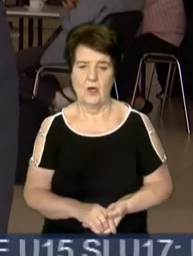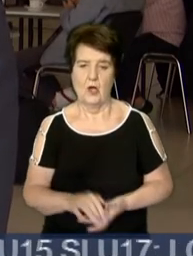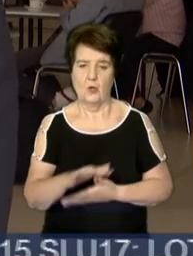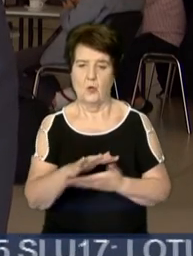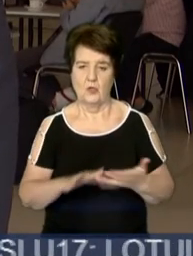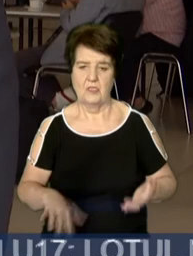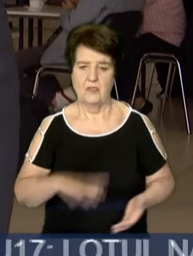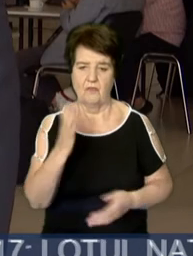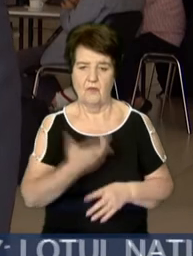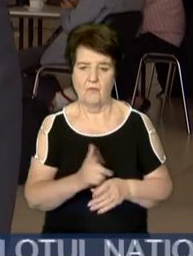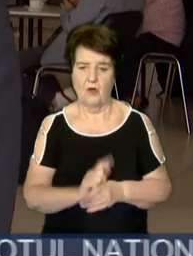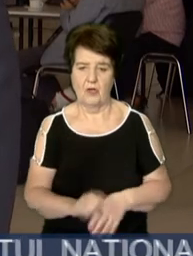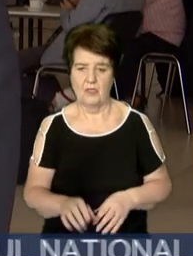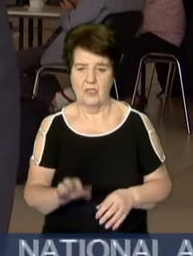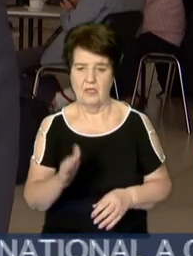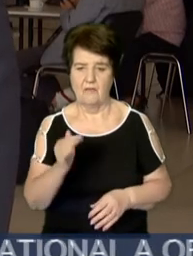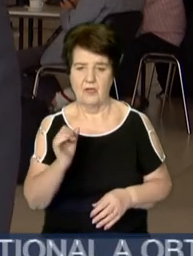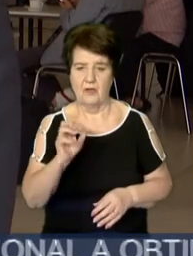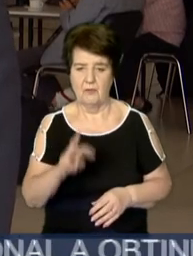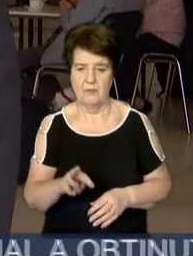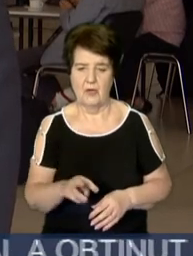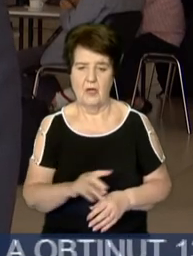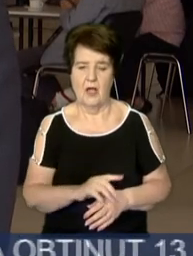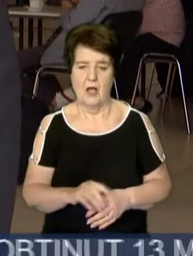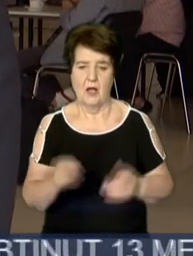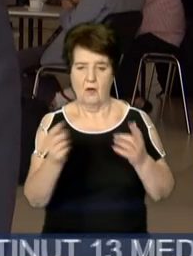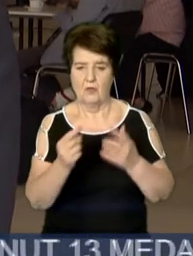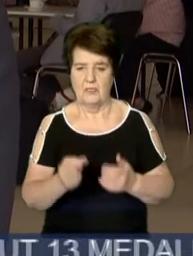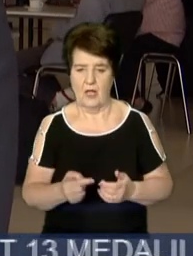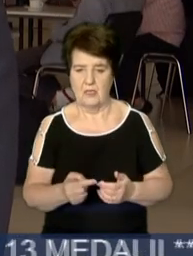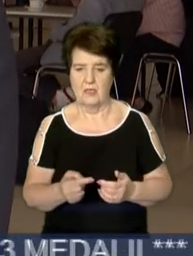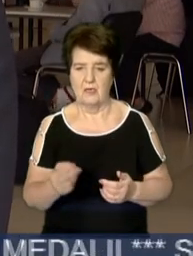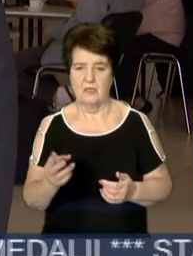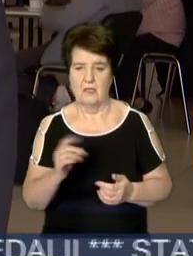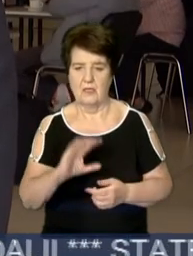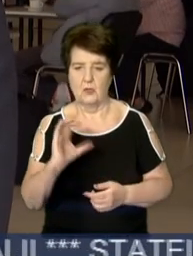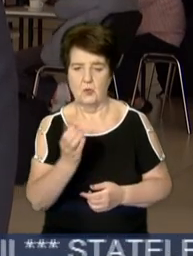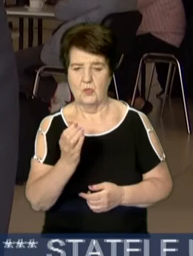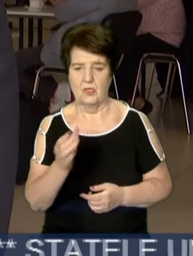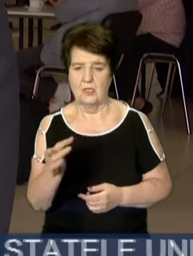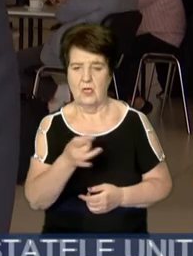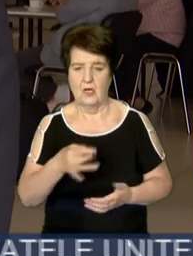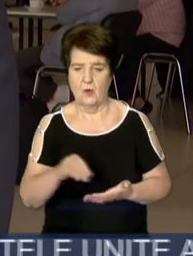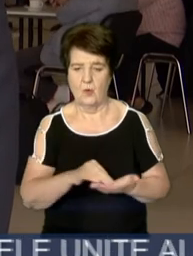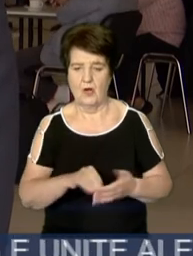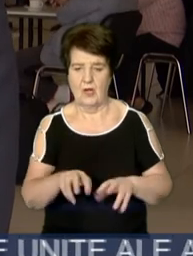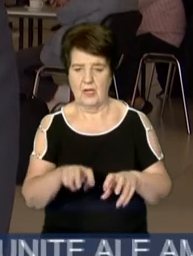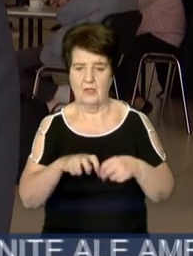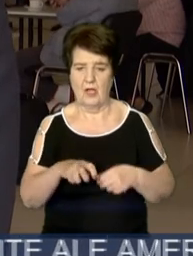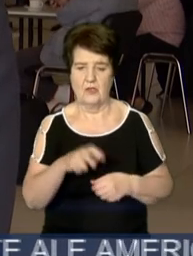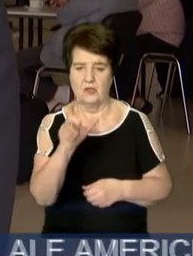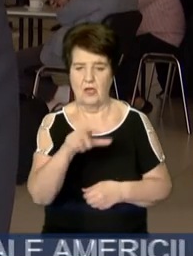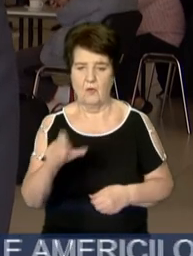continuăm să fim foarte fermi este pe insistența noastră constantă, reiterată de sute de ori, privind retragerea